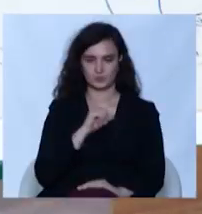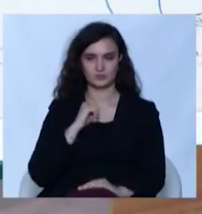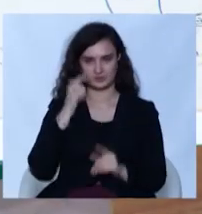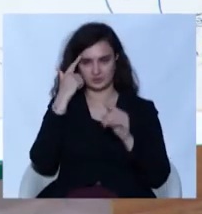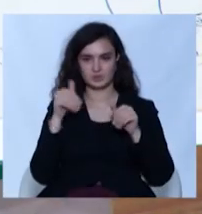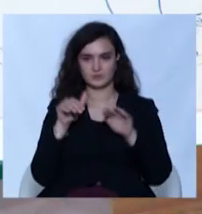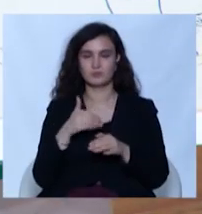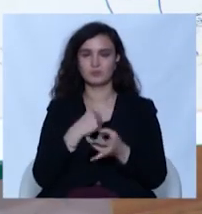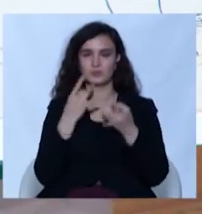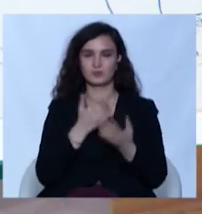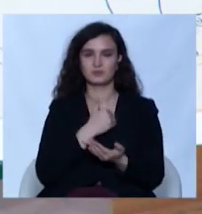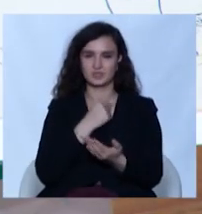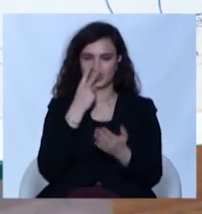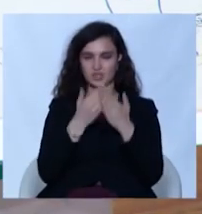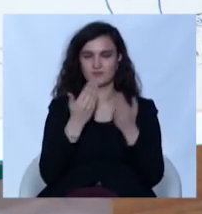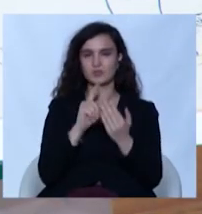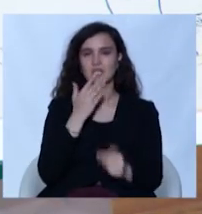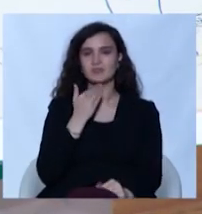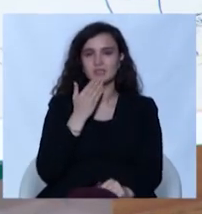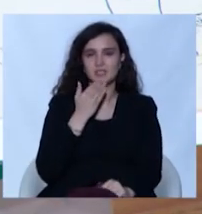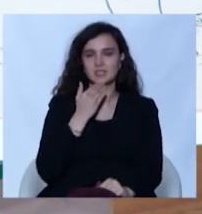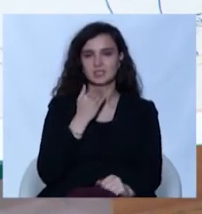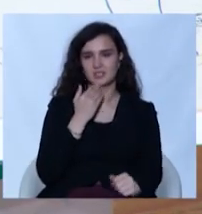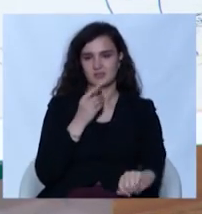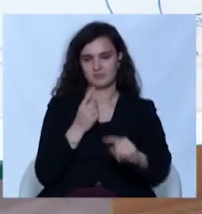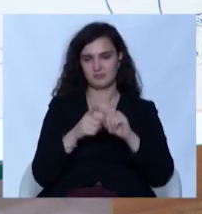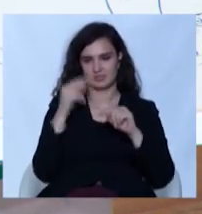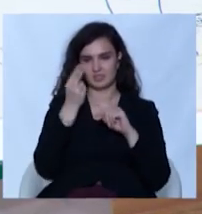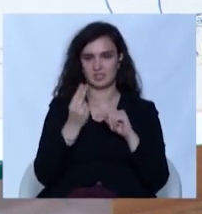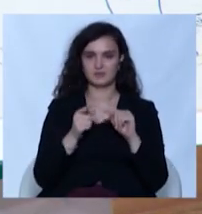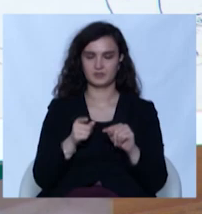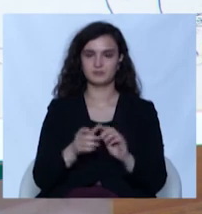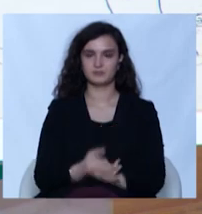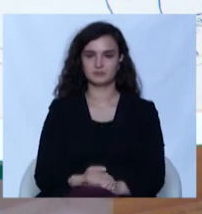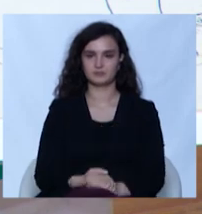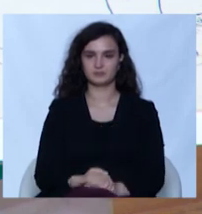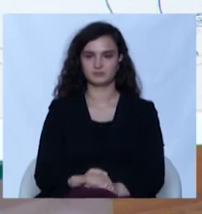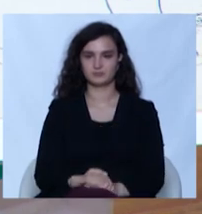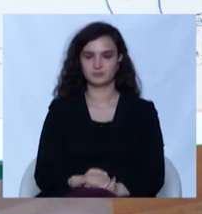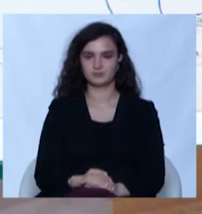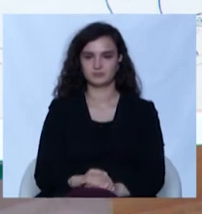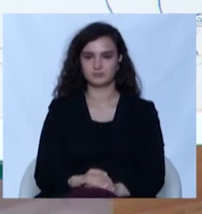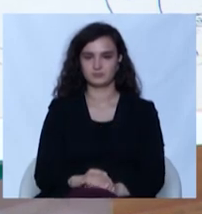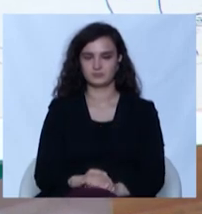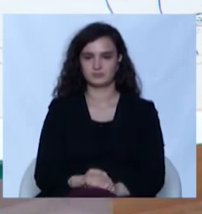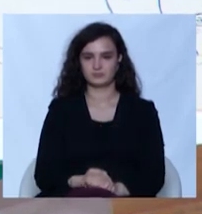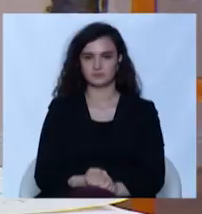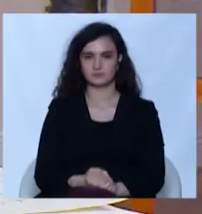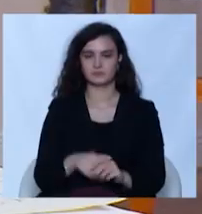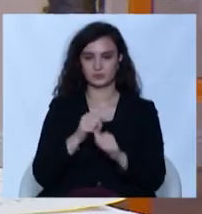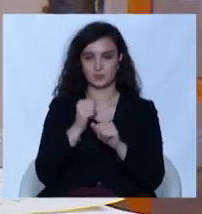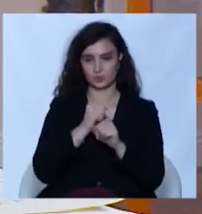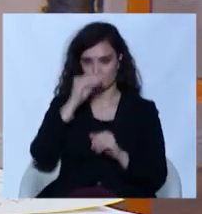მე მინდა გაჩვენოთ, რა ადვილია პორტრეტის დახატვა ეს. ამას მოდი გავუკეთოთ ესეთი